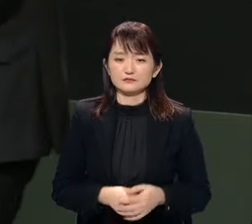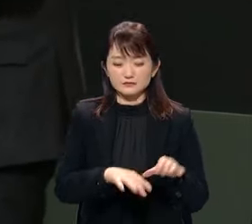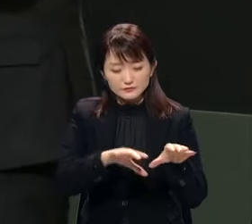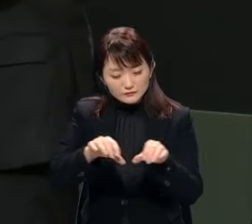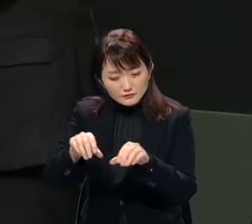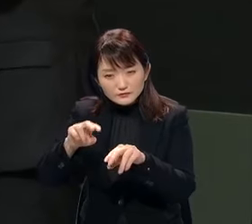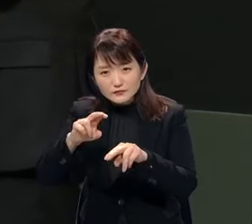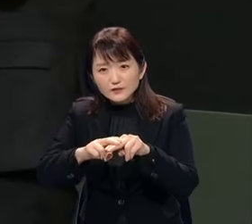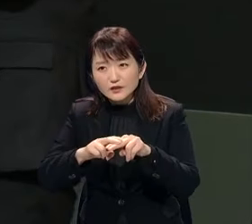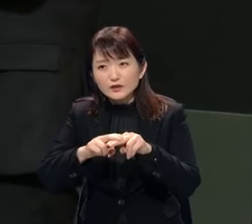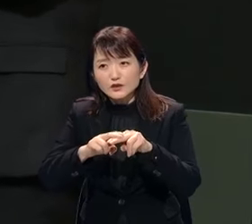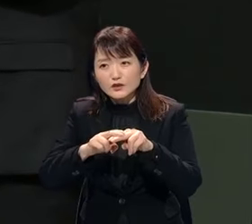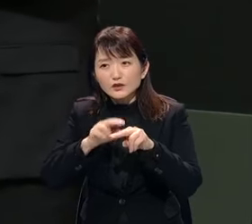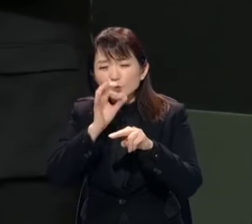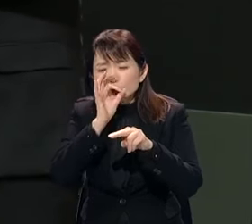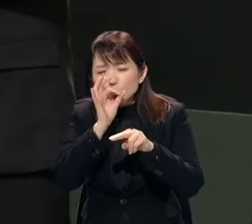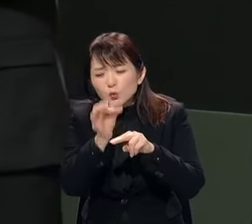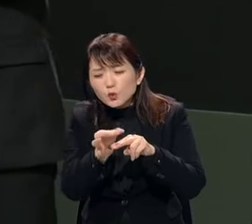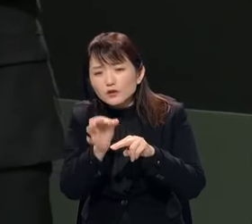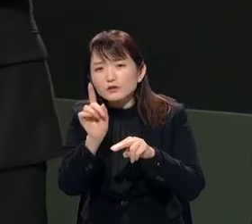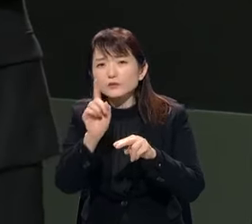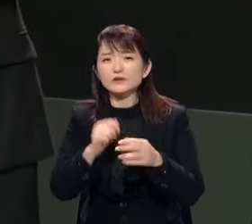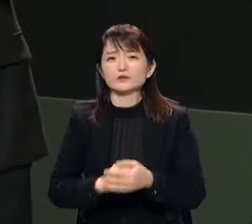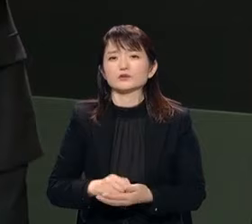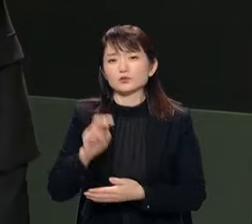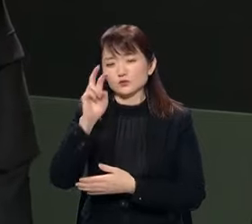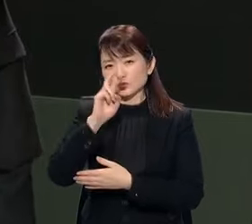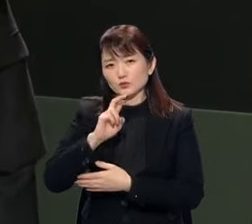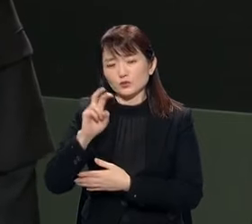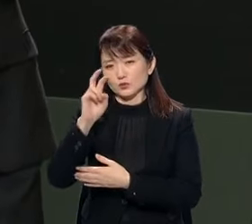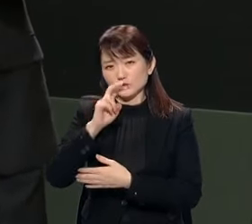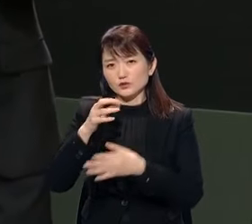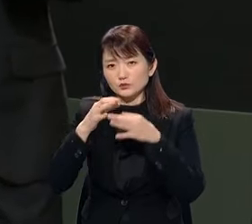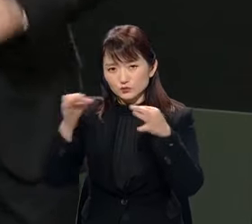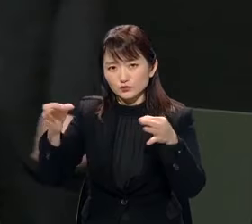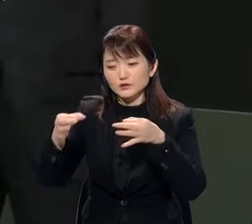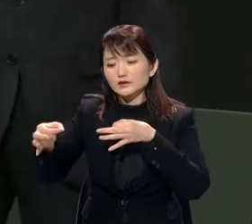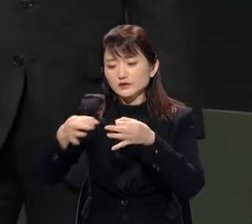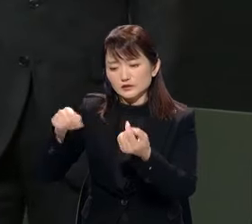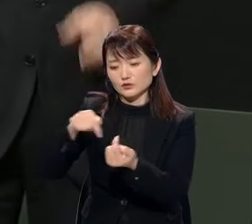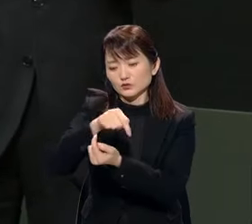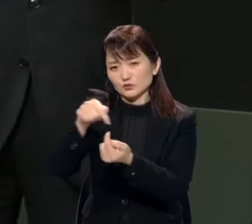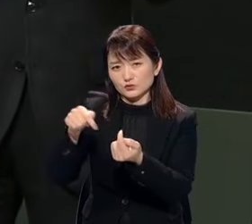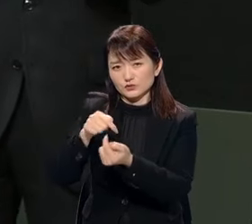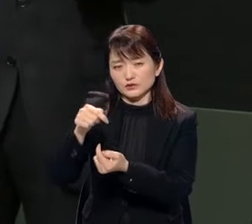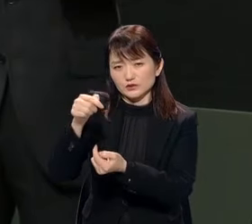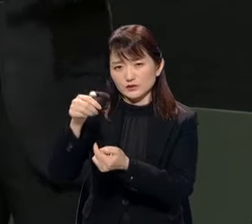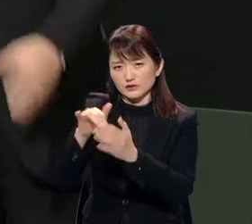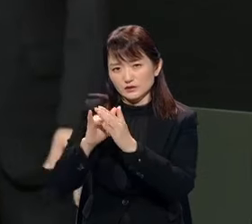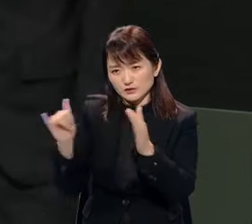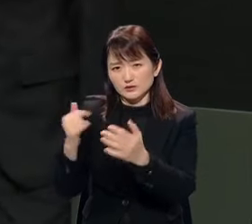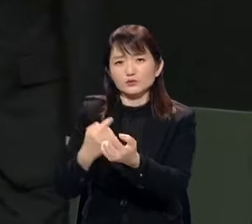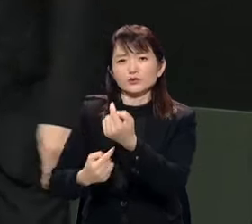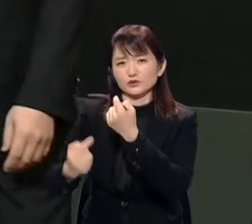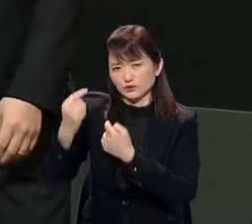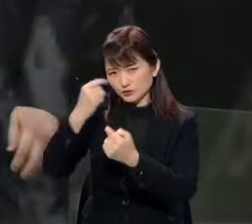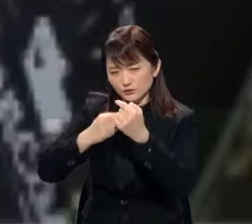소파에 구멍이 뻥입니다. 자, 노래방을 운영하는 사반 가족께서 제보해 주셨는데요. 영상